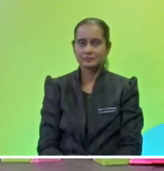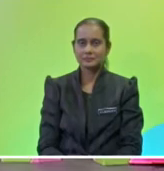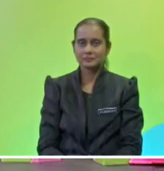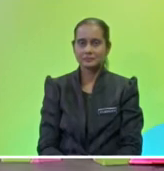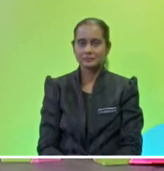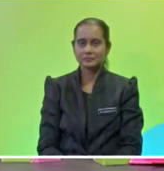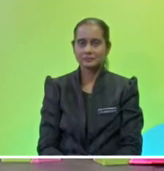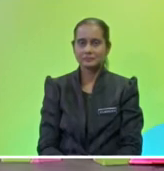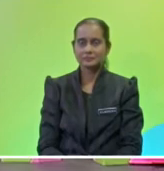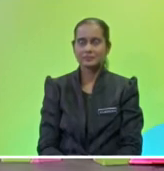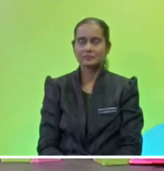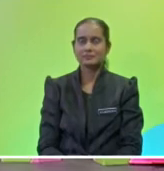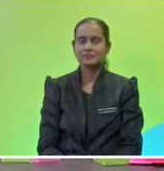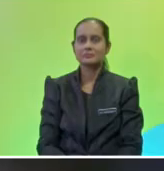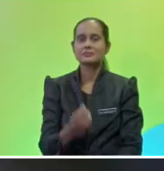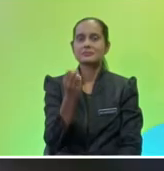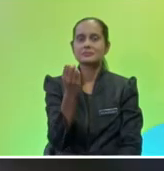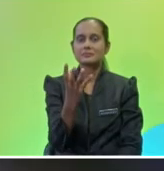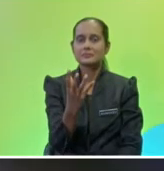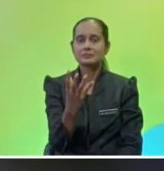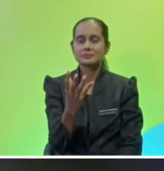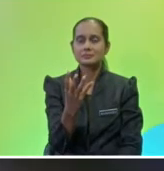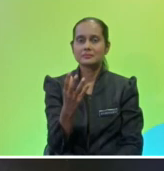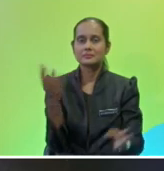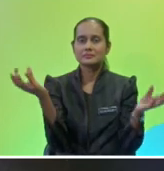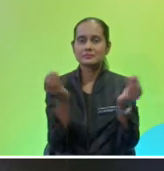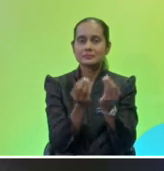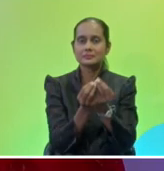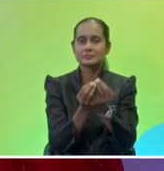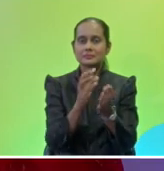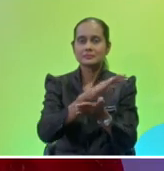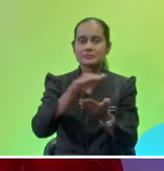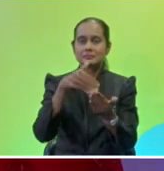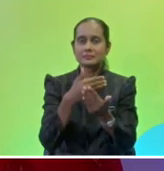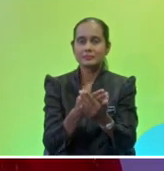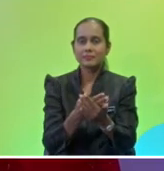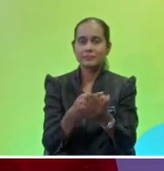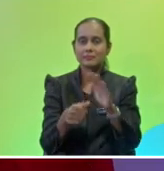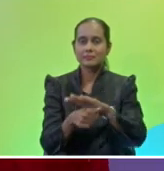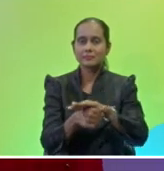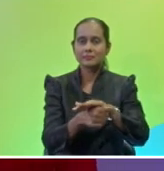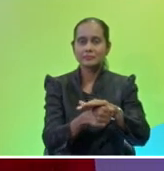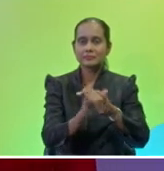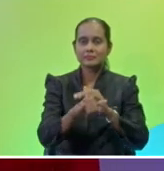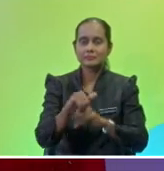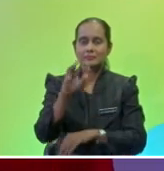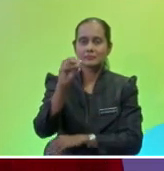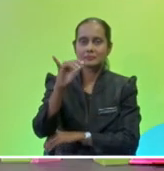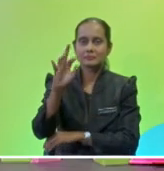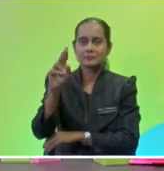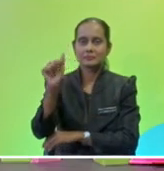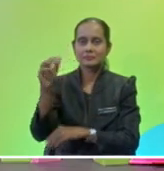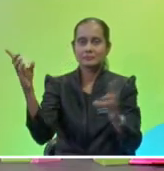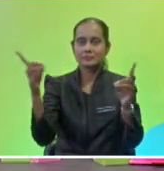Jadi berapa jumlah kesemu siput yang Mira jumpa